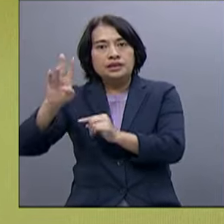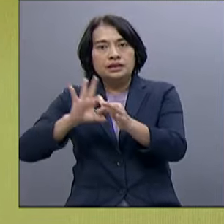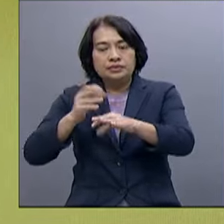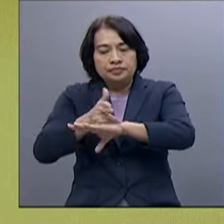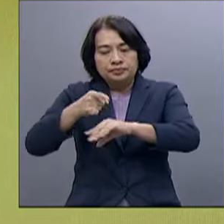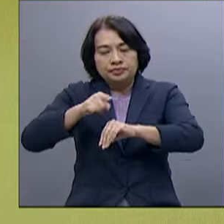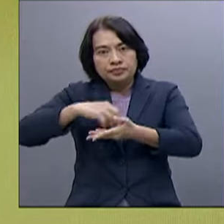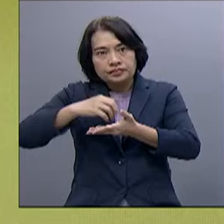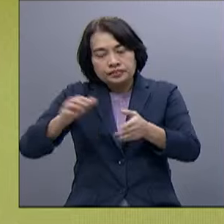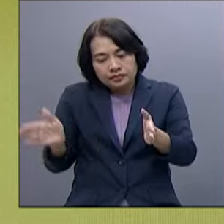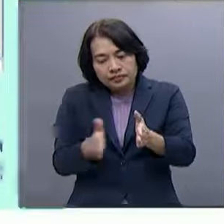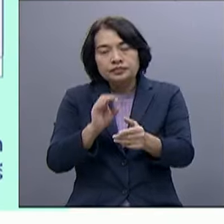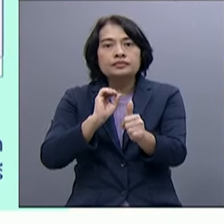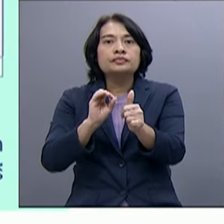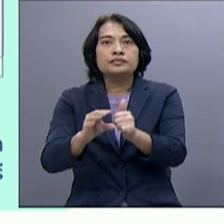รค์แล้วก็ให้ความรู้ค่ะ